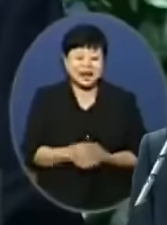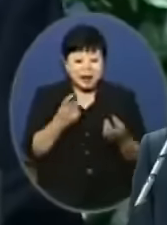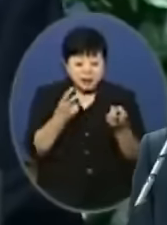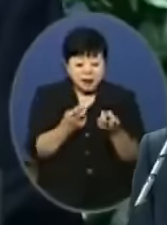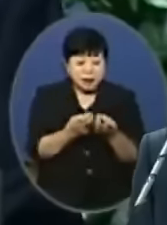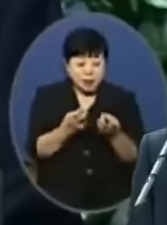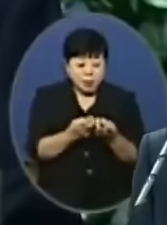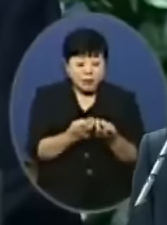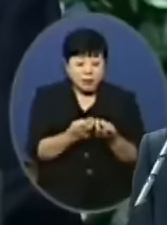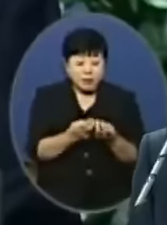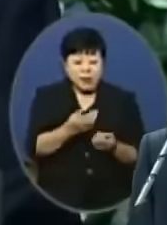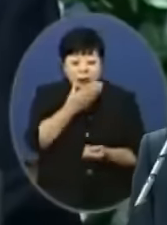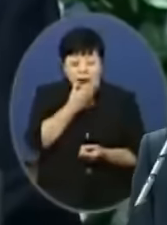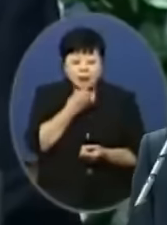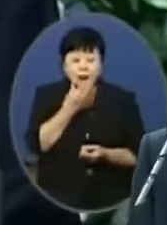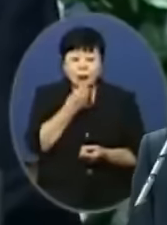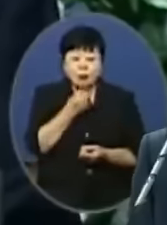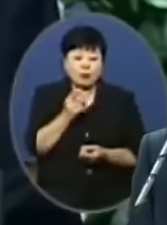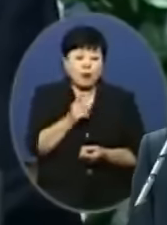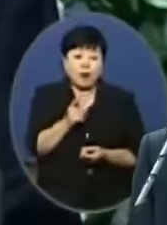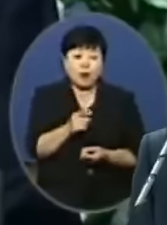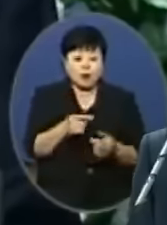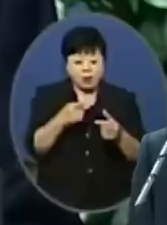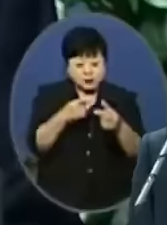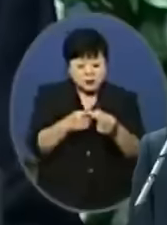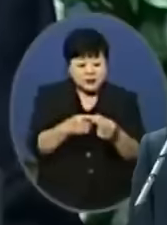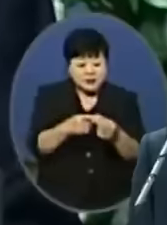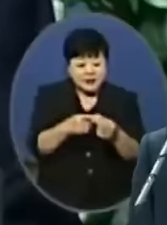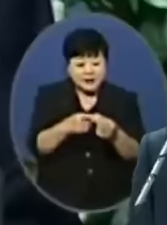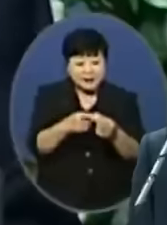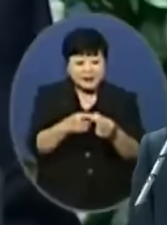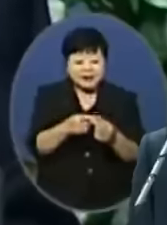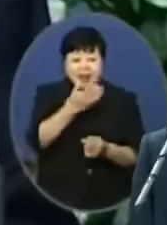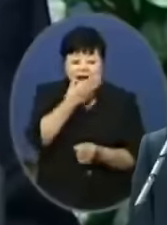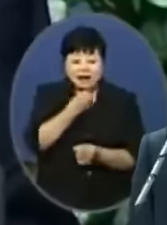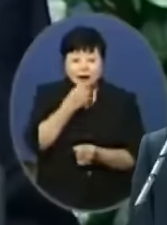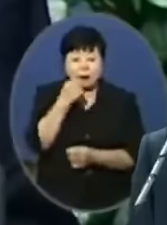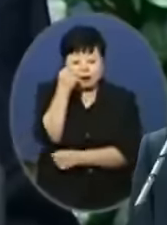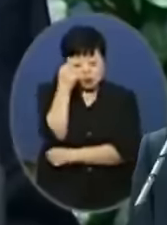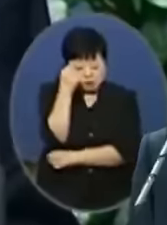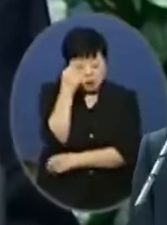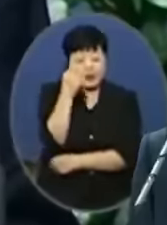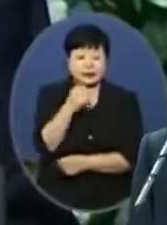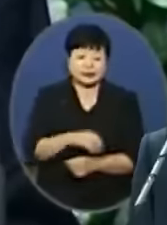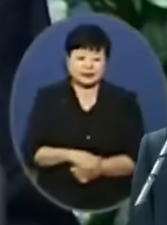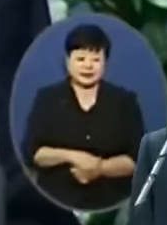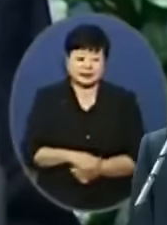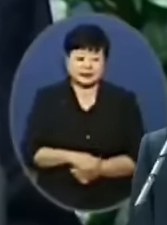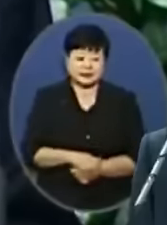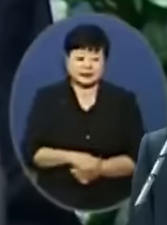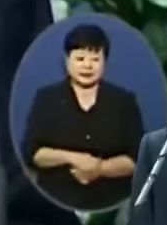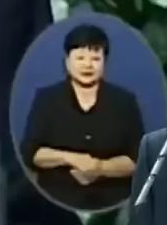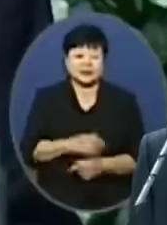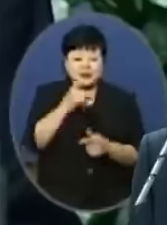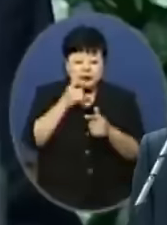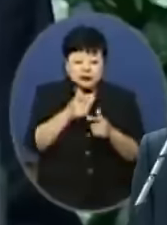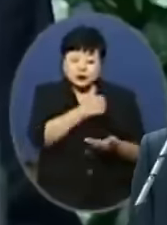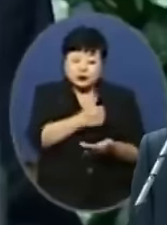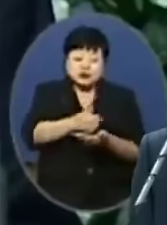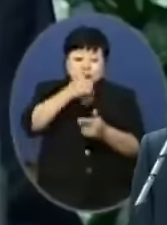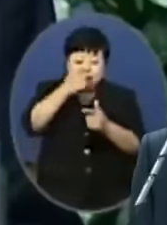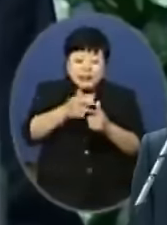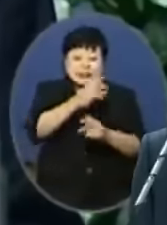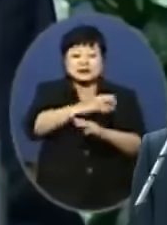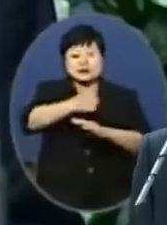하면 우리가 행복할 수 있습니까? 첫째로 행복의 근원은 우리 주 예수님이신 것입니다.